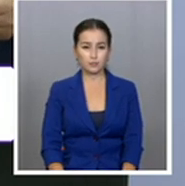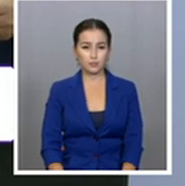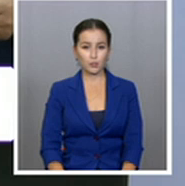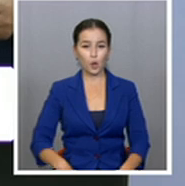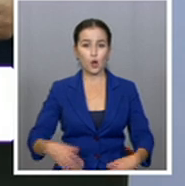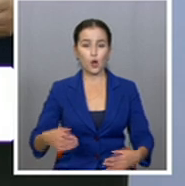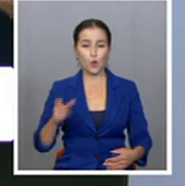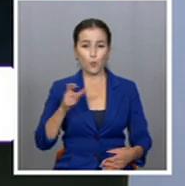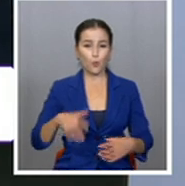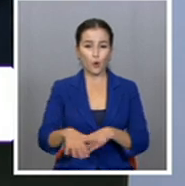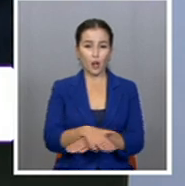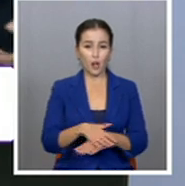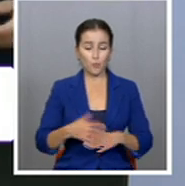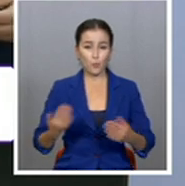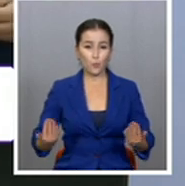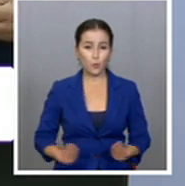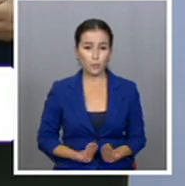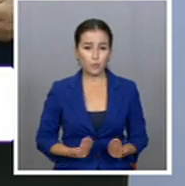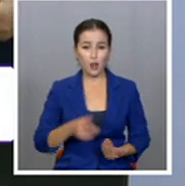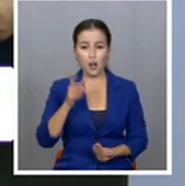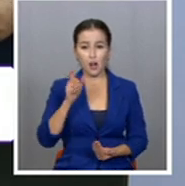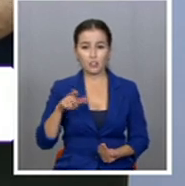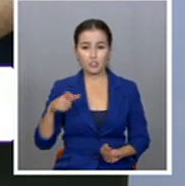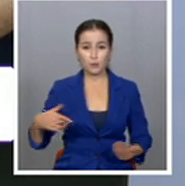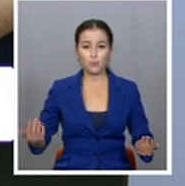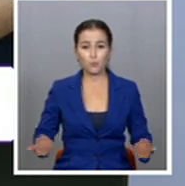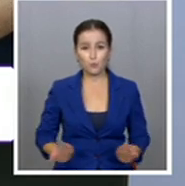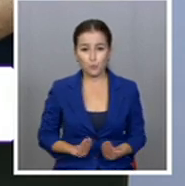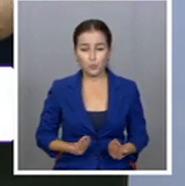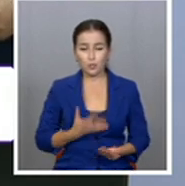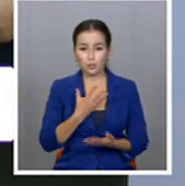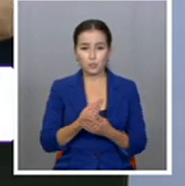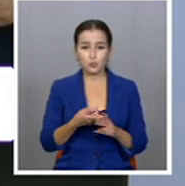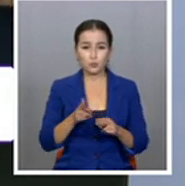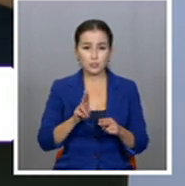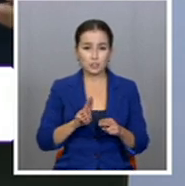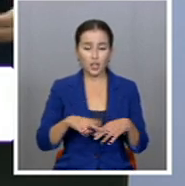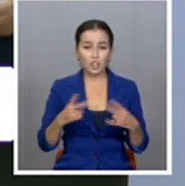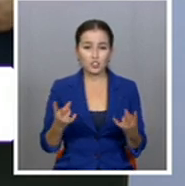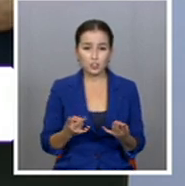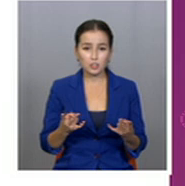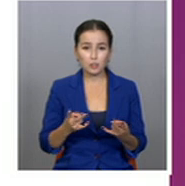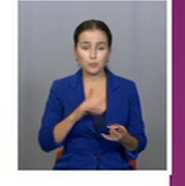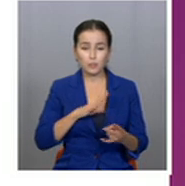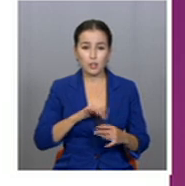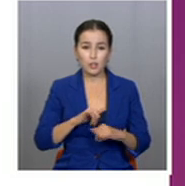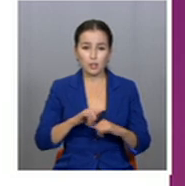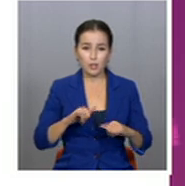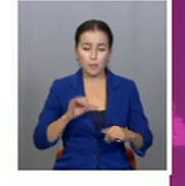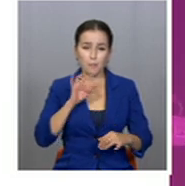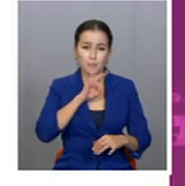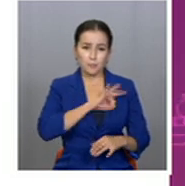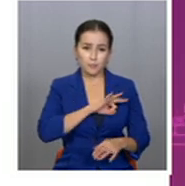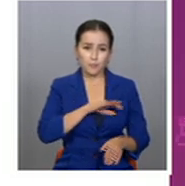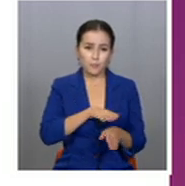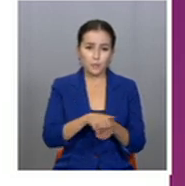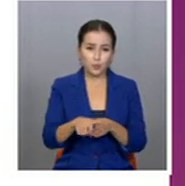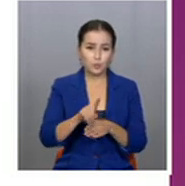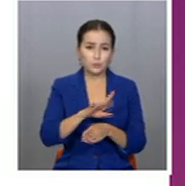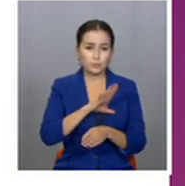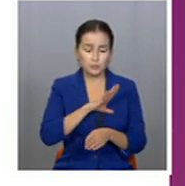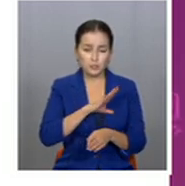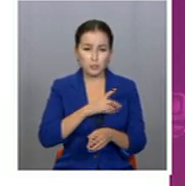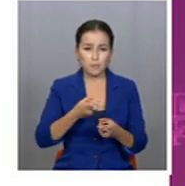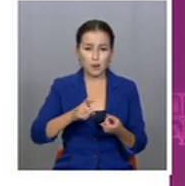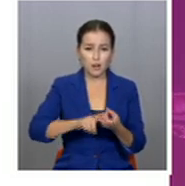Қоғам өмірі және адам өмірі осы қажеттіліктерді қамтамасыз ету, қанағаттандырумен тығыз